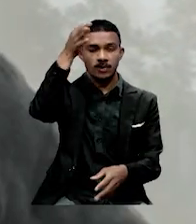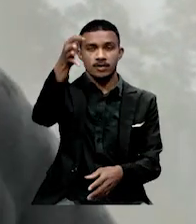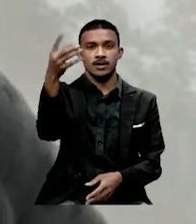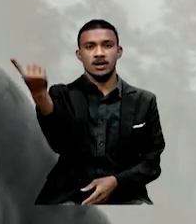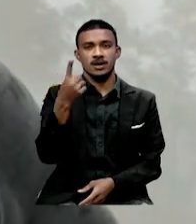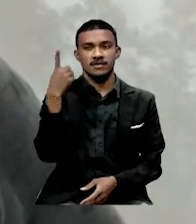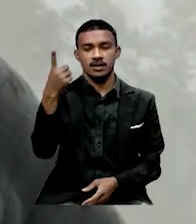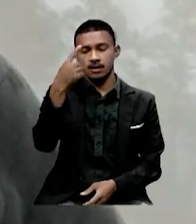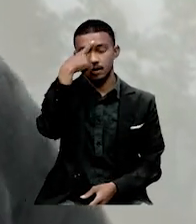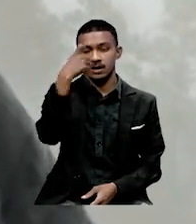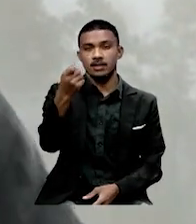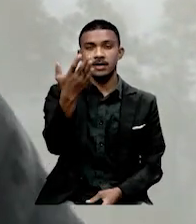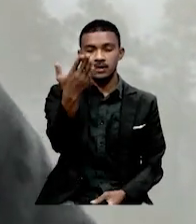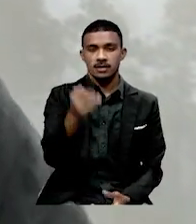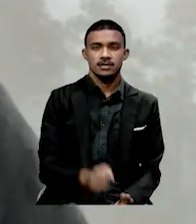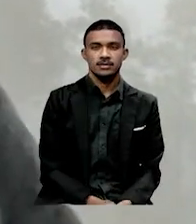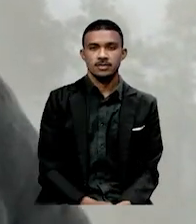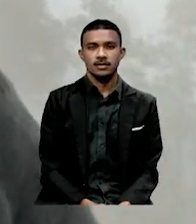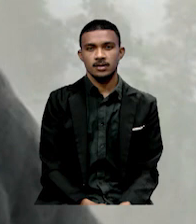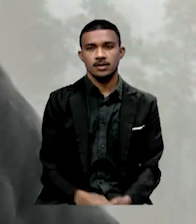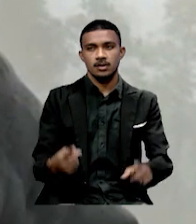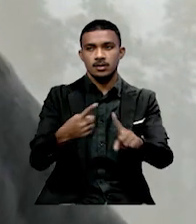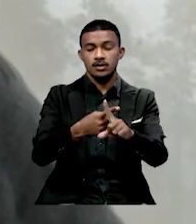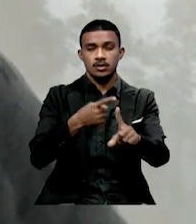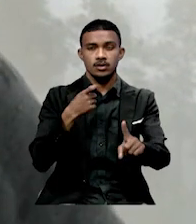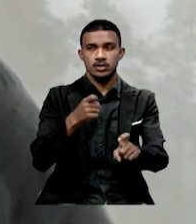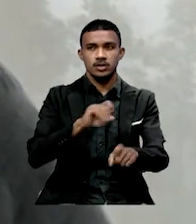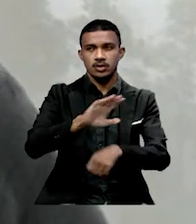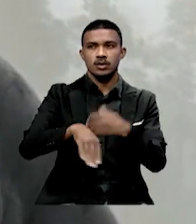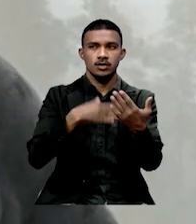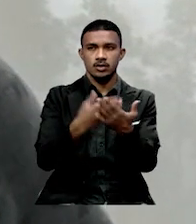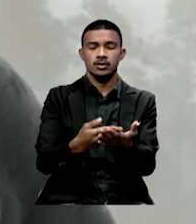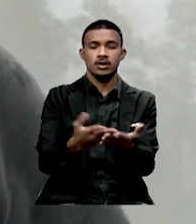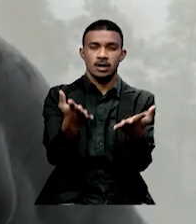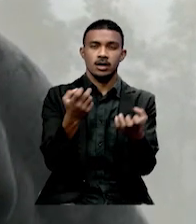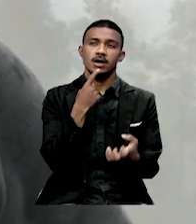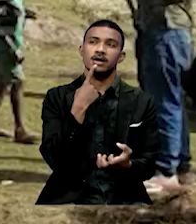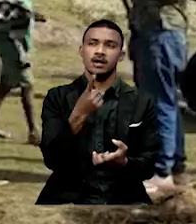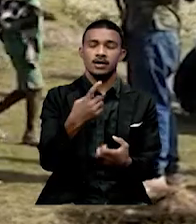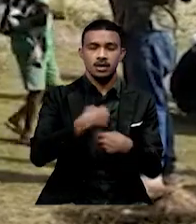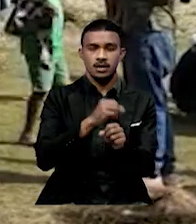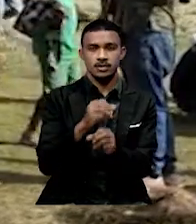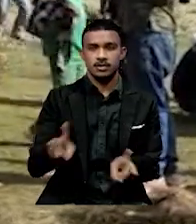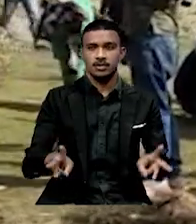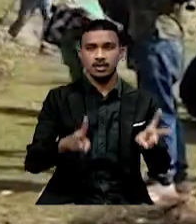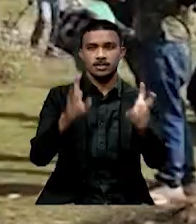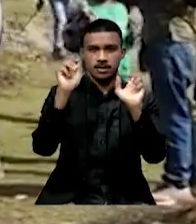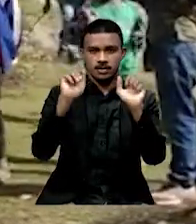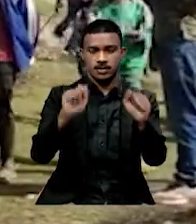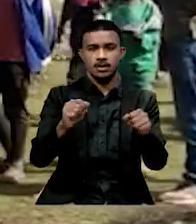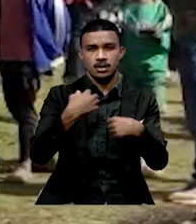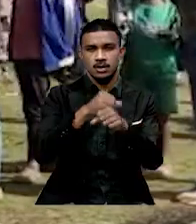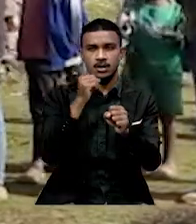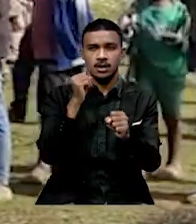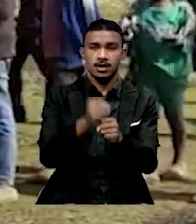Tamberde maka husi umulisa serre utu tu hakar kelen tinggi hadir dalam pak umulisa peratun ni atau halu